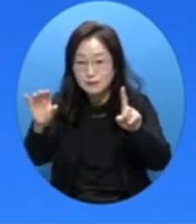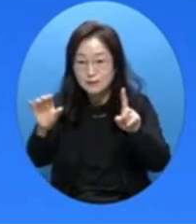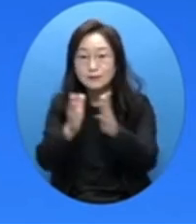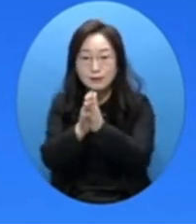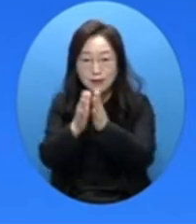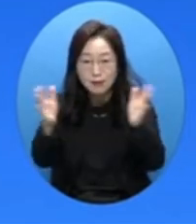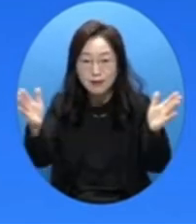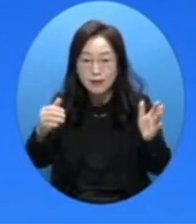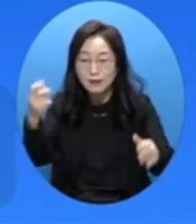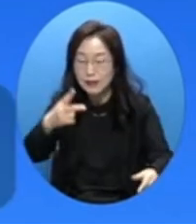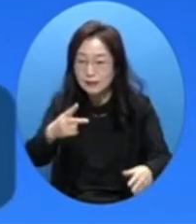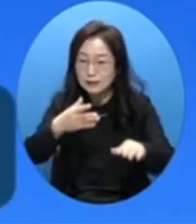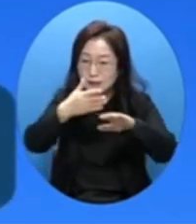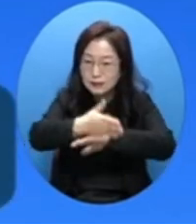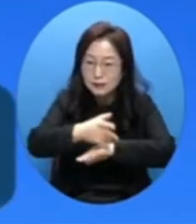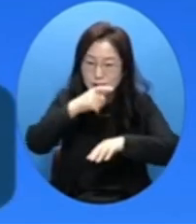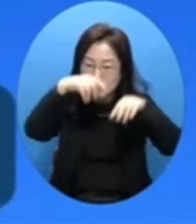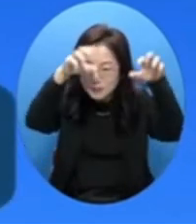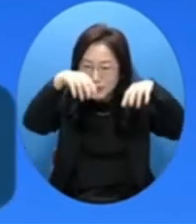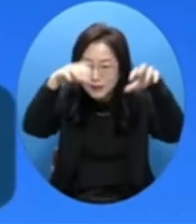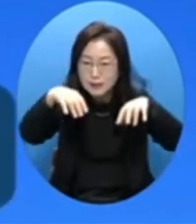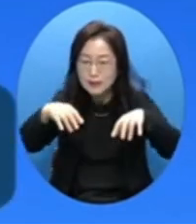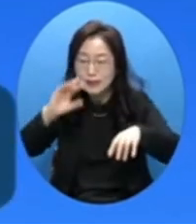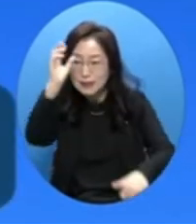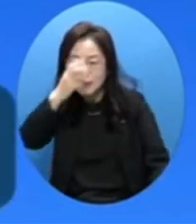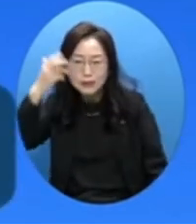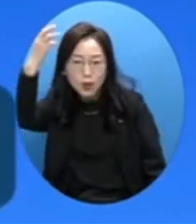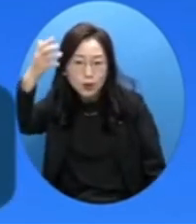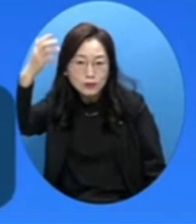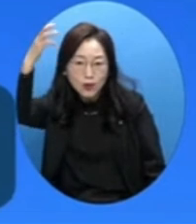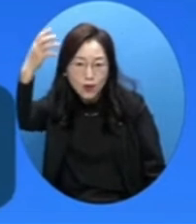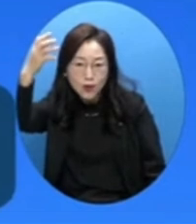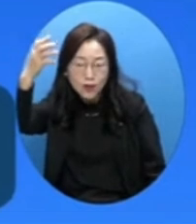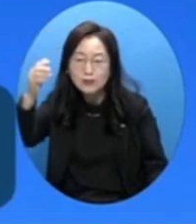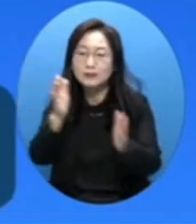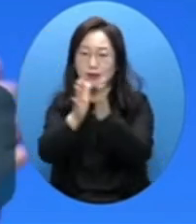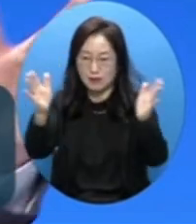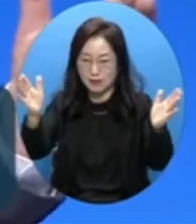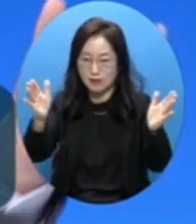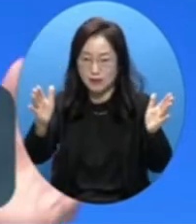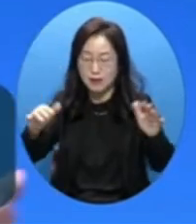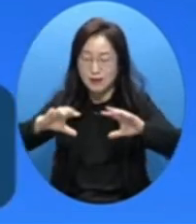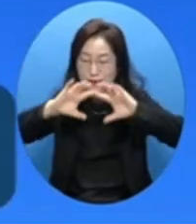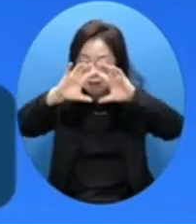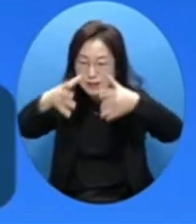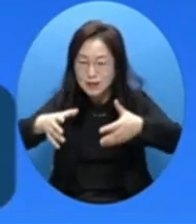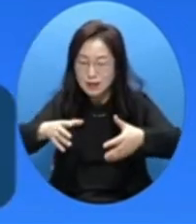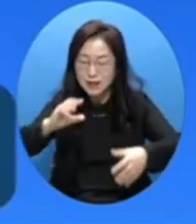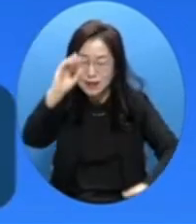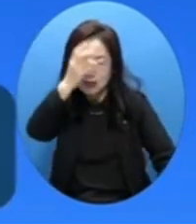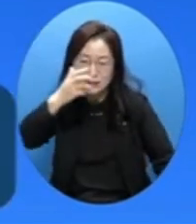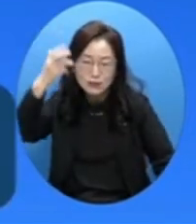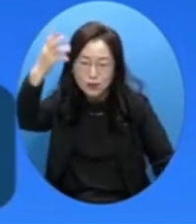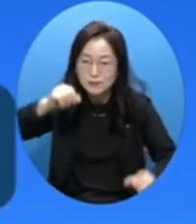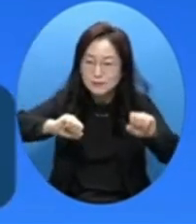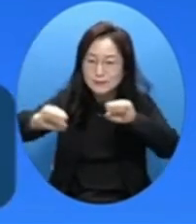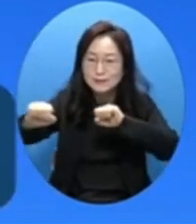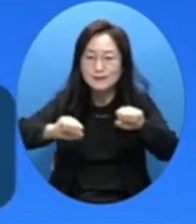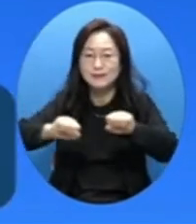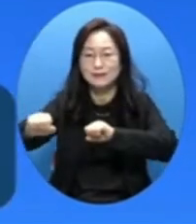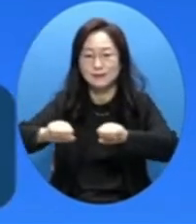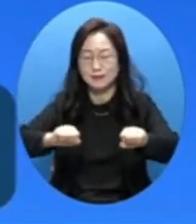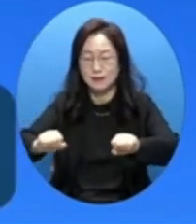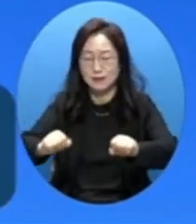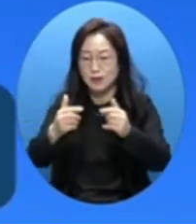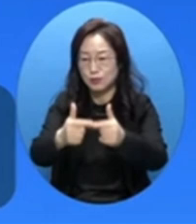시작되어서 다시 늦은비 성령의 시대가 시작되어 지금 온 세계 성령의 역사로 놀라운